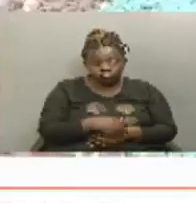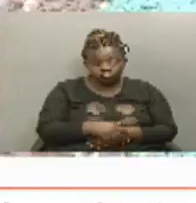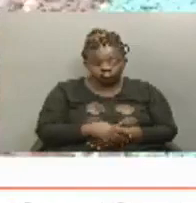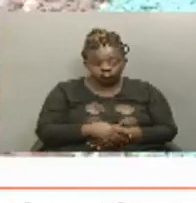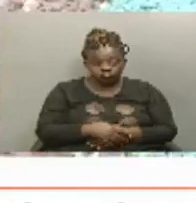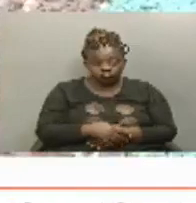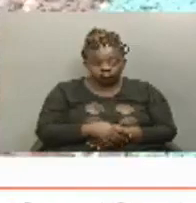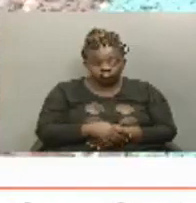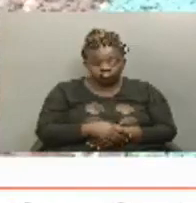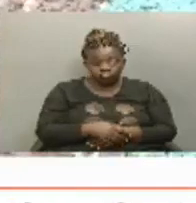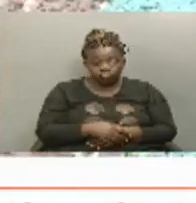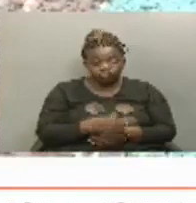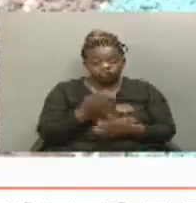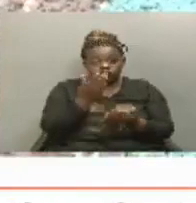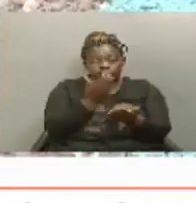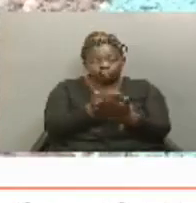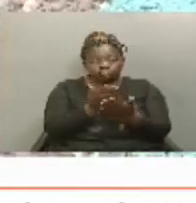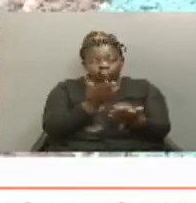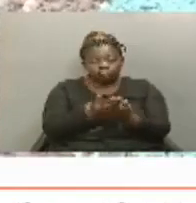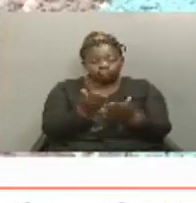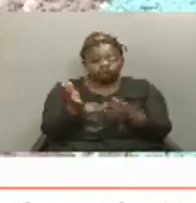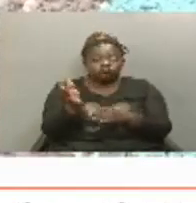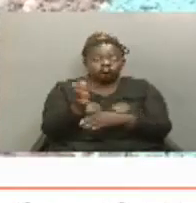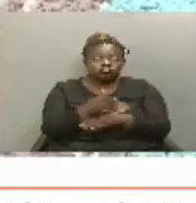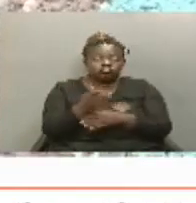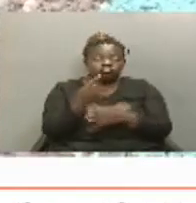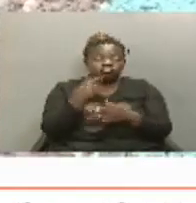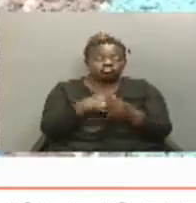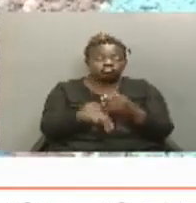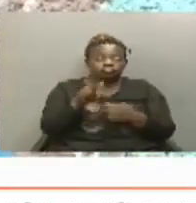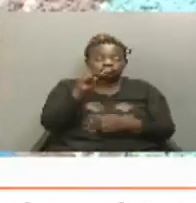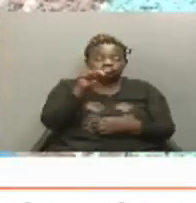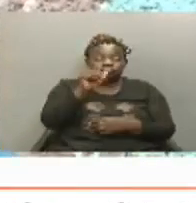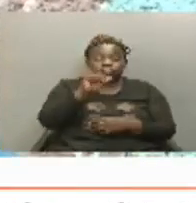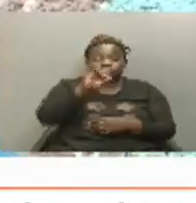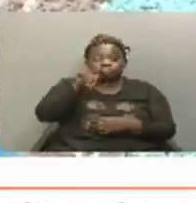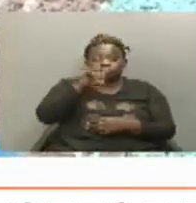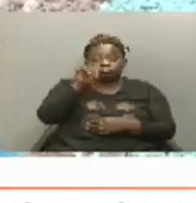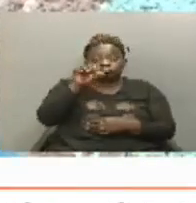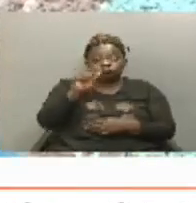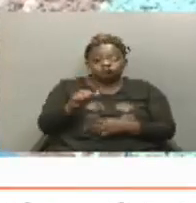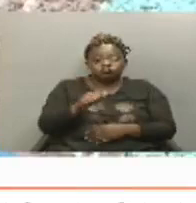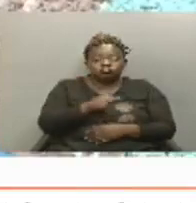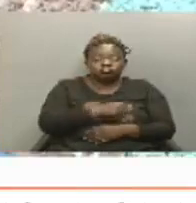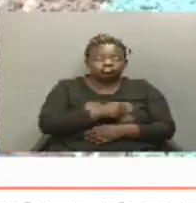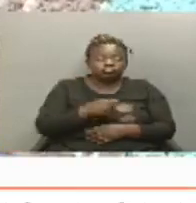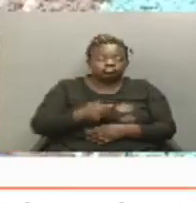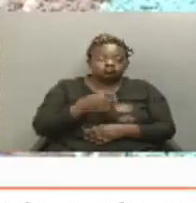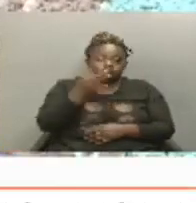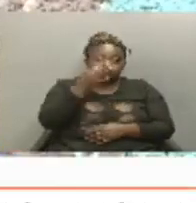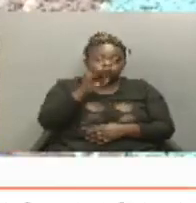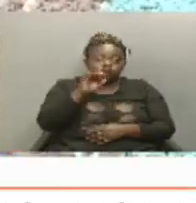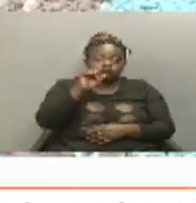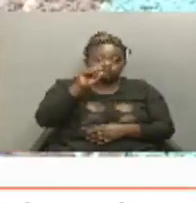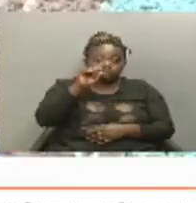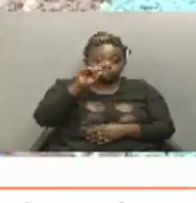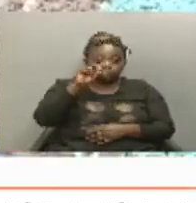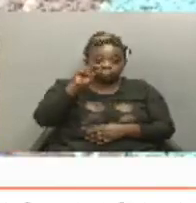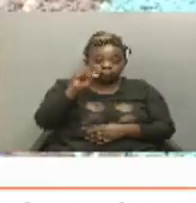ekyokunywa. Kubira omulanga eri Minisita Nabbanja, Mama Fiina